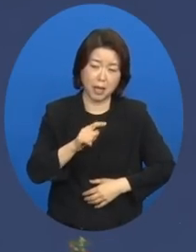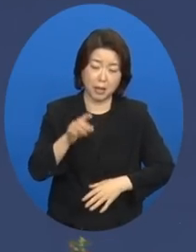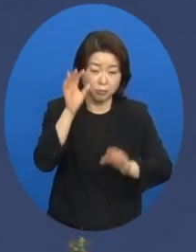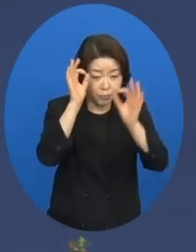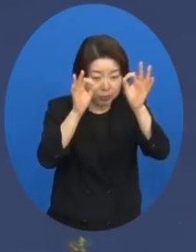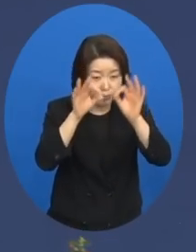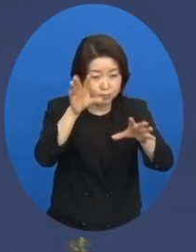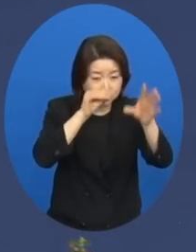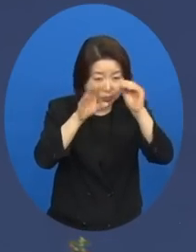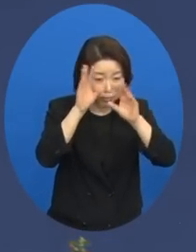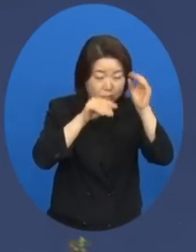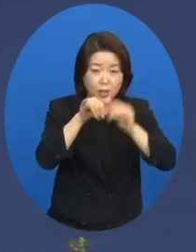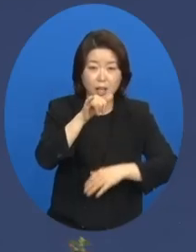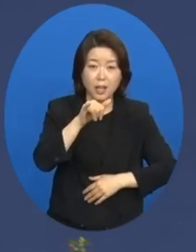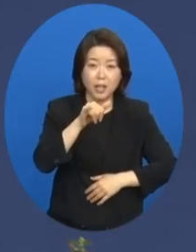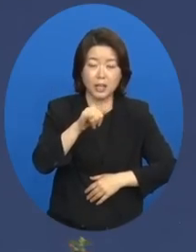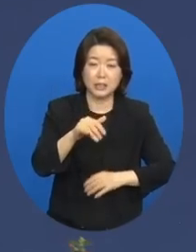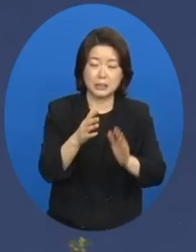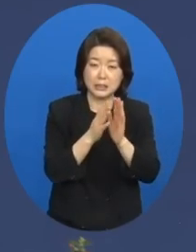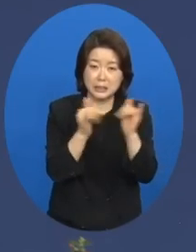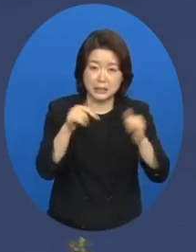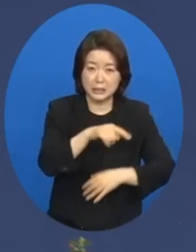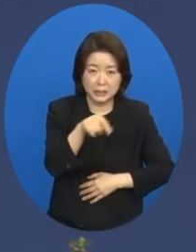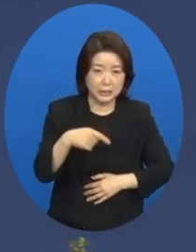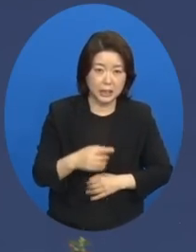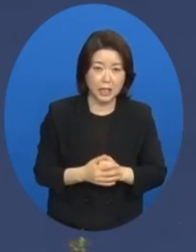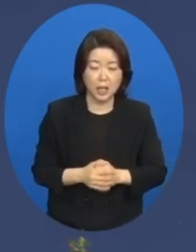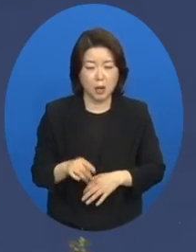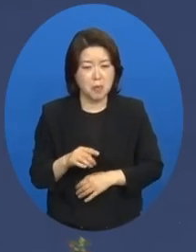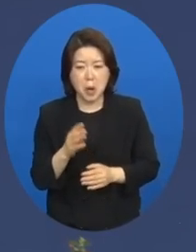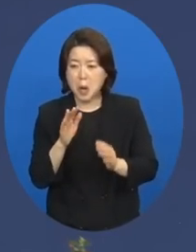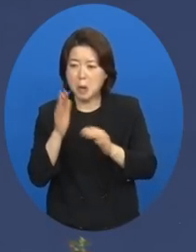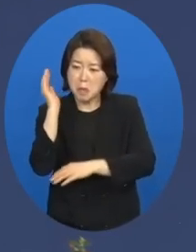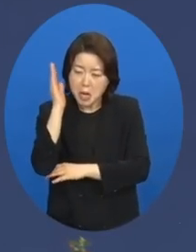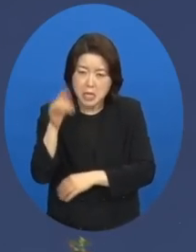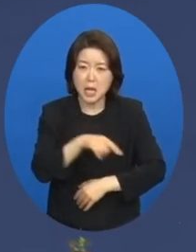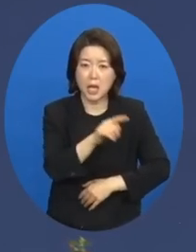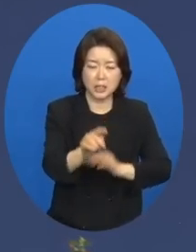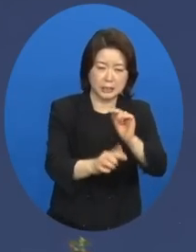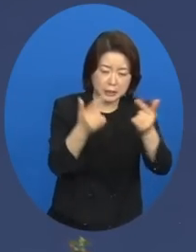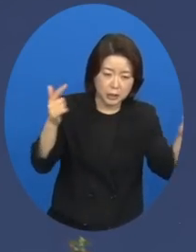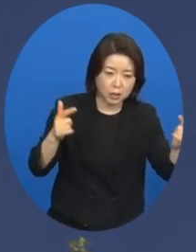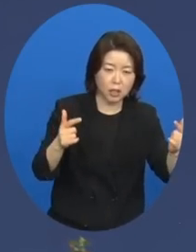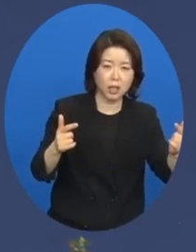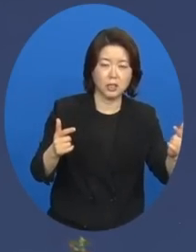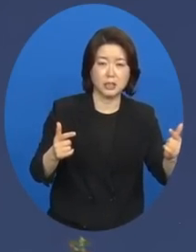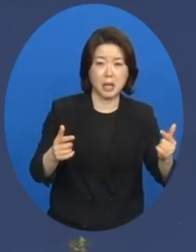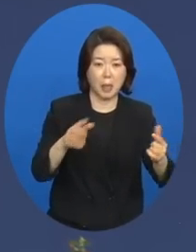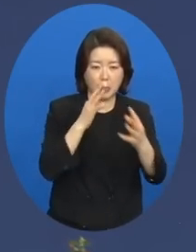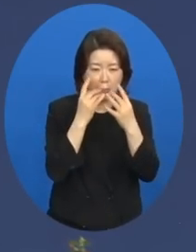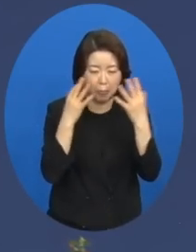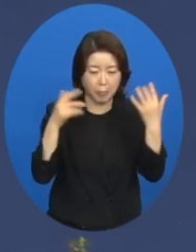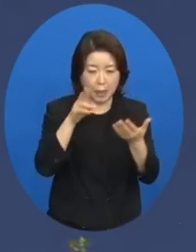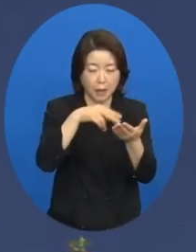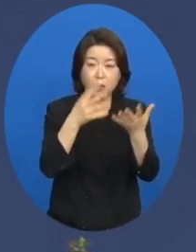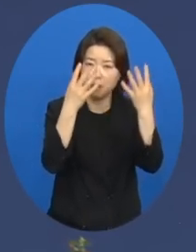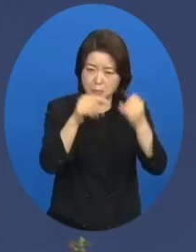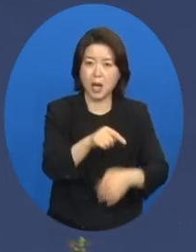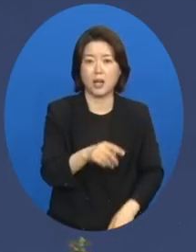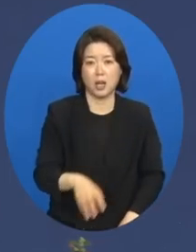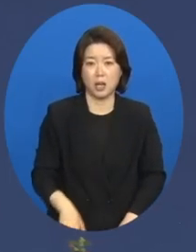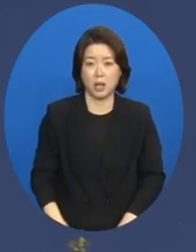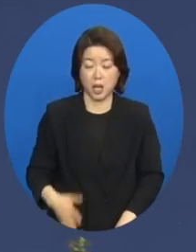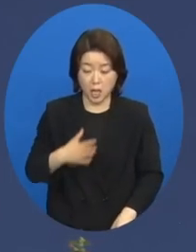보고 인간 개벌서, 심심함, 픽션, 소설 베레벨 잡다한 것은 그렇게도 많이 읽으면서